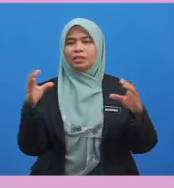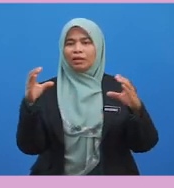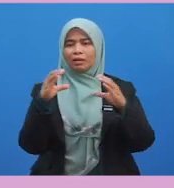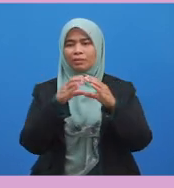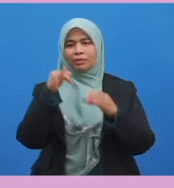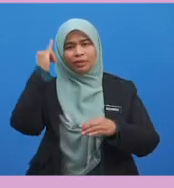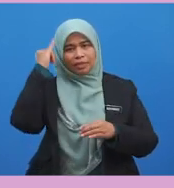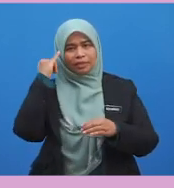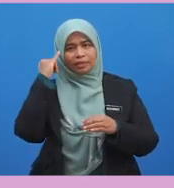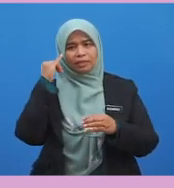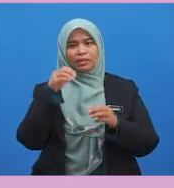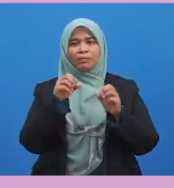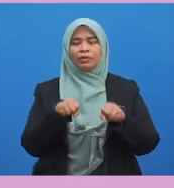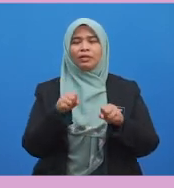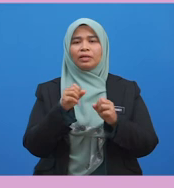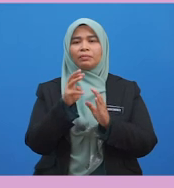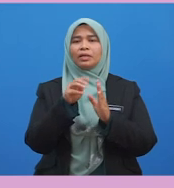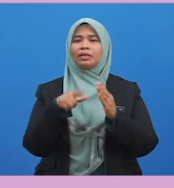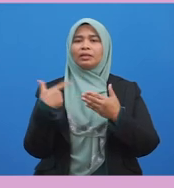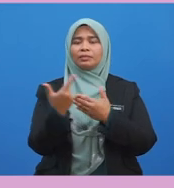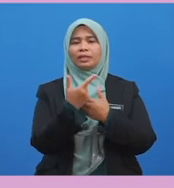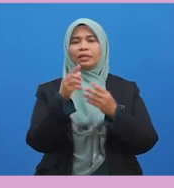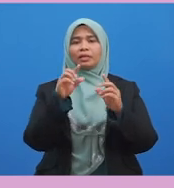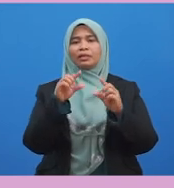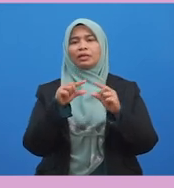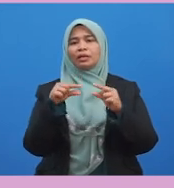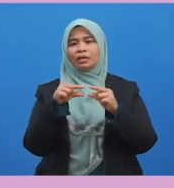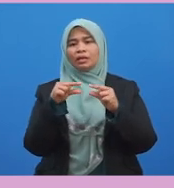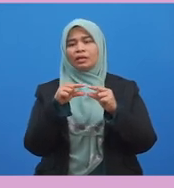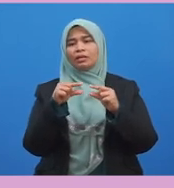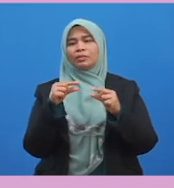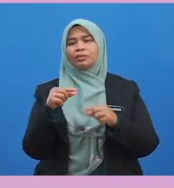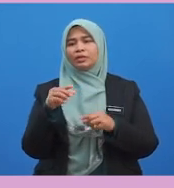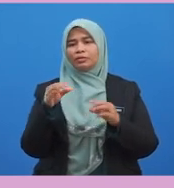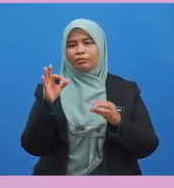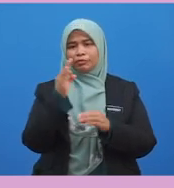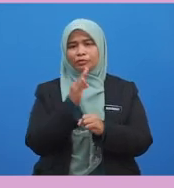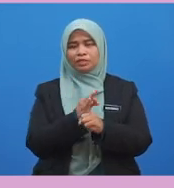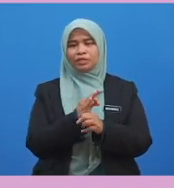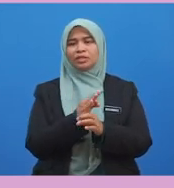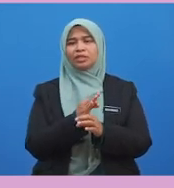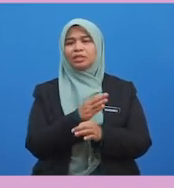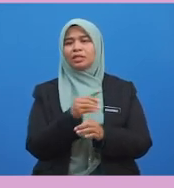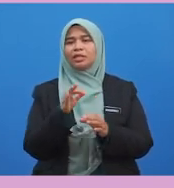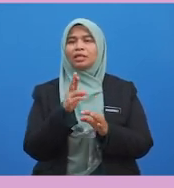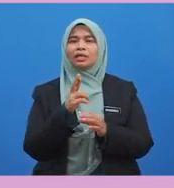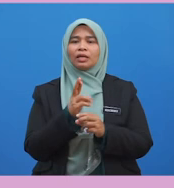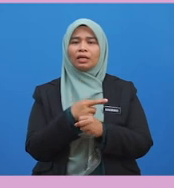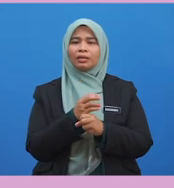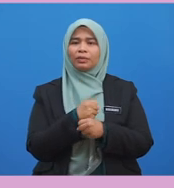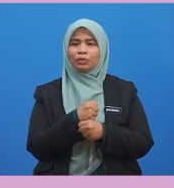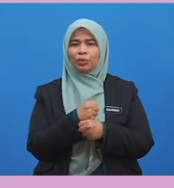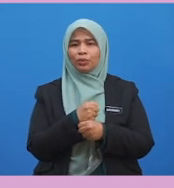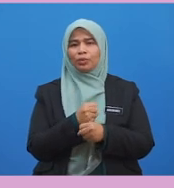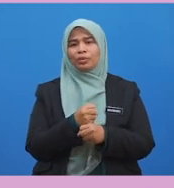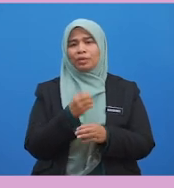idea tersebut yang boleh melibatkan gabungan fungsi dan reka bentuk atau